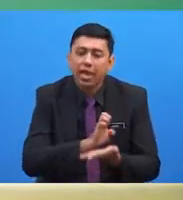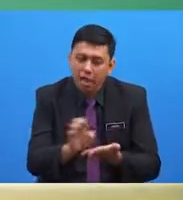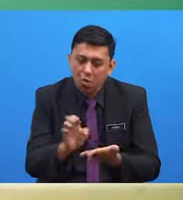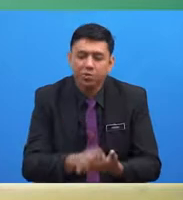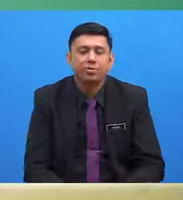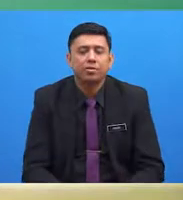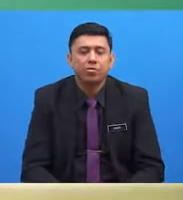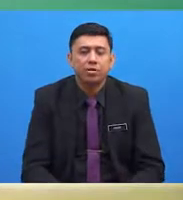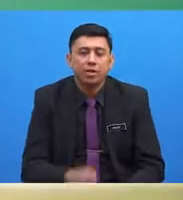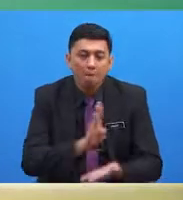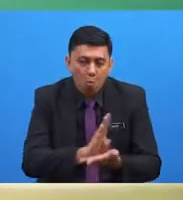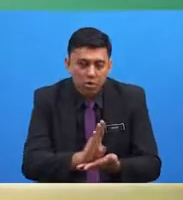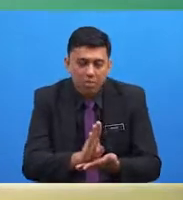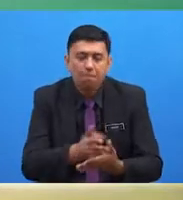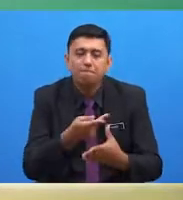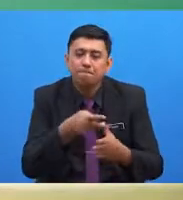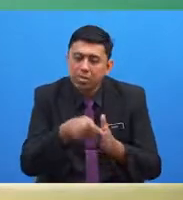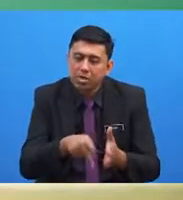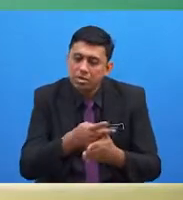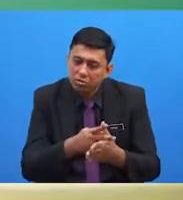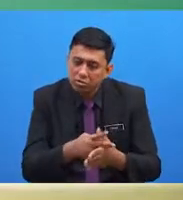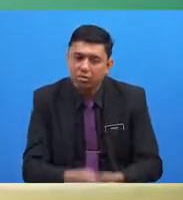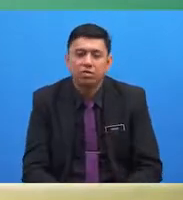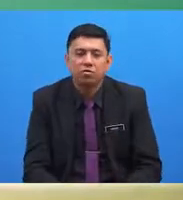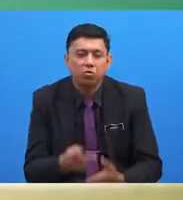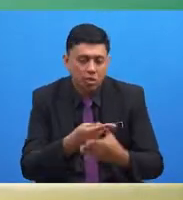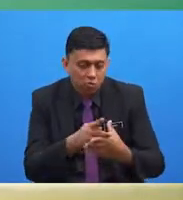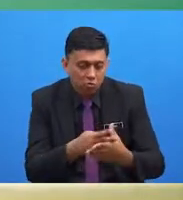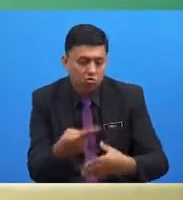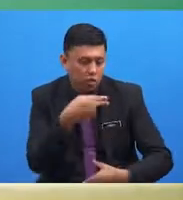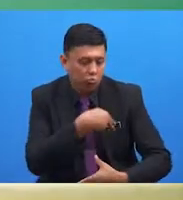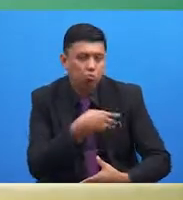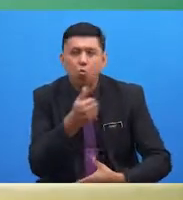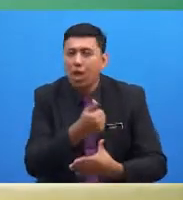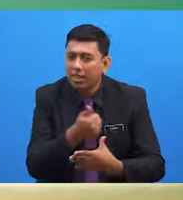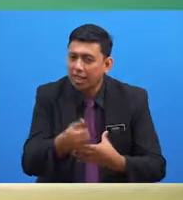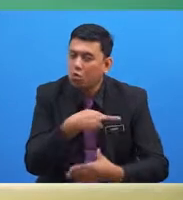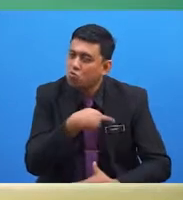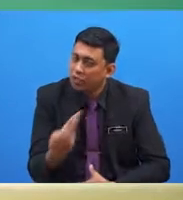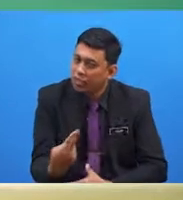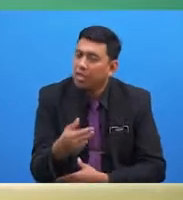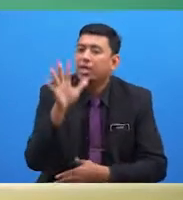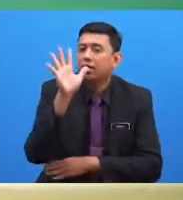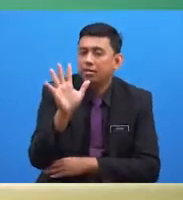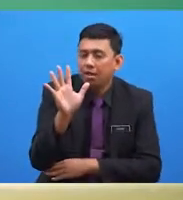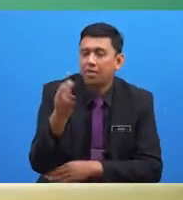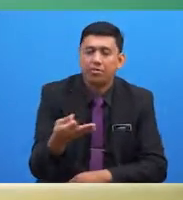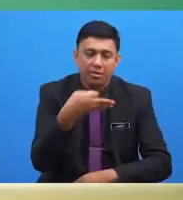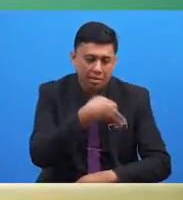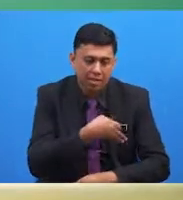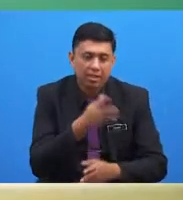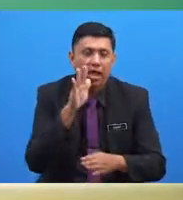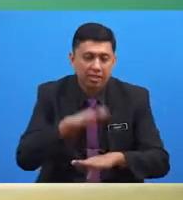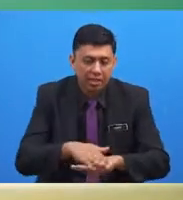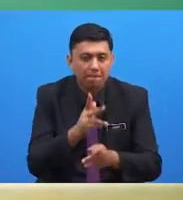allowance, bonus perkongsi. Yang keempat pula, kongsi untung atau rugi. Yang kelima adalah faedah atas